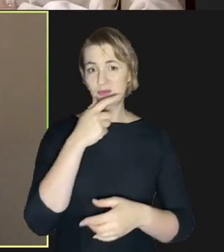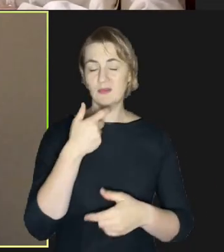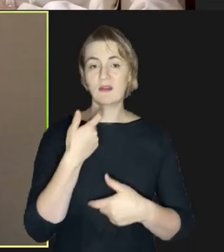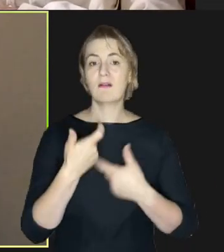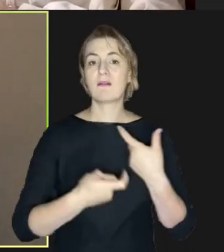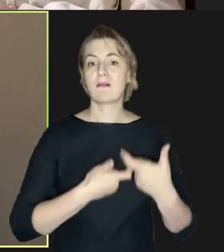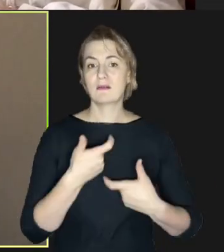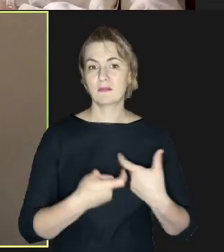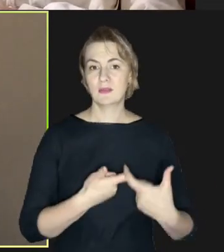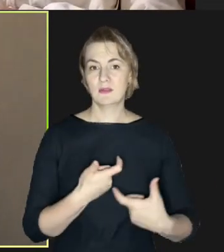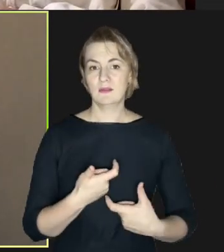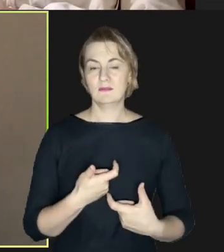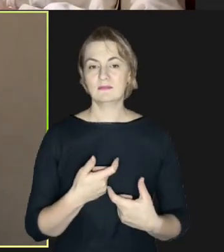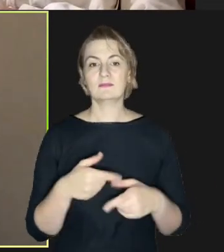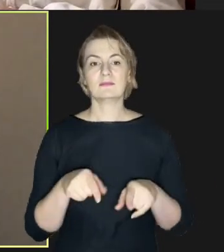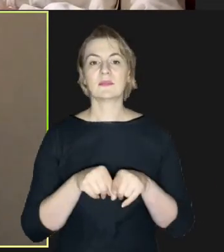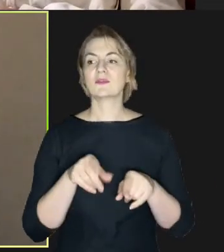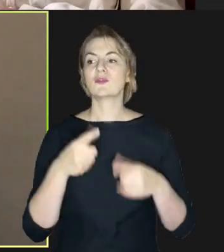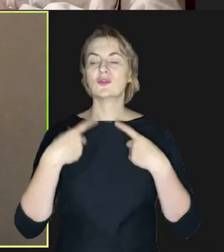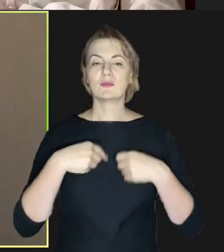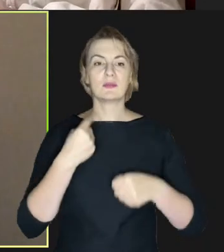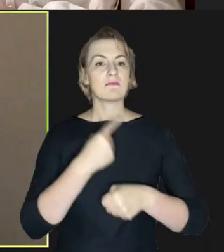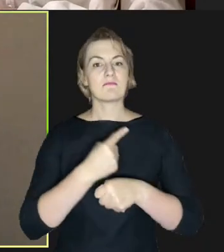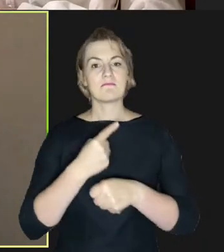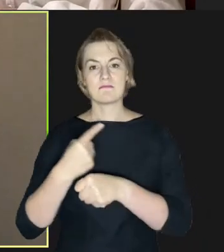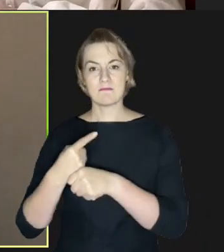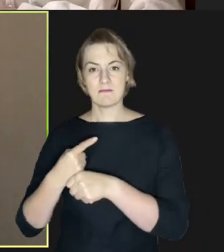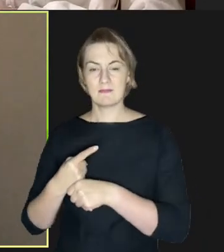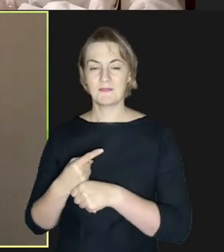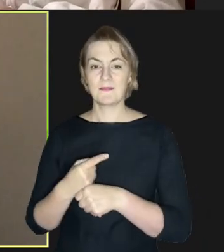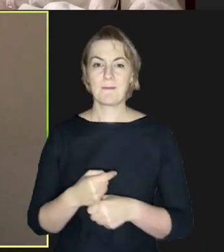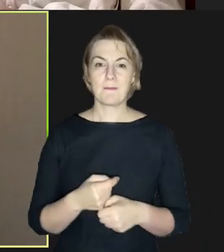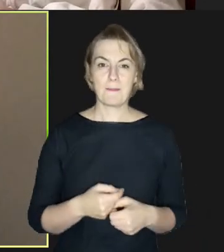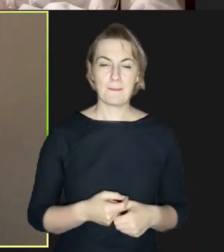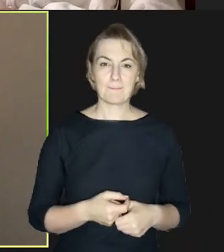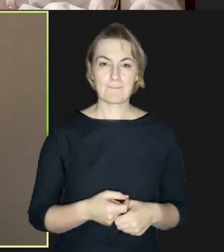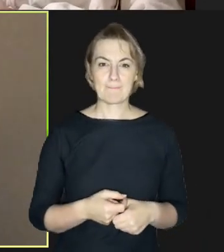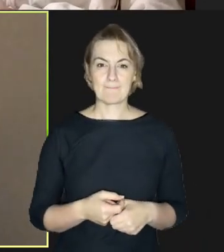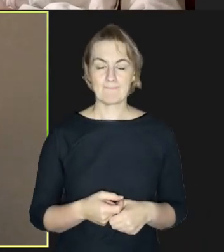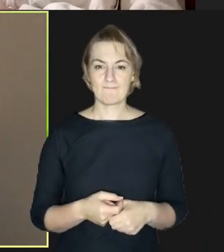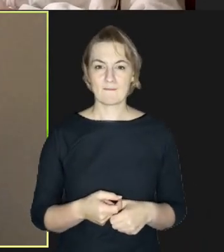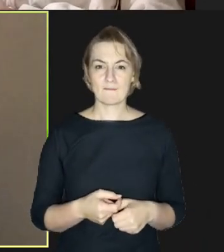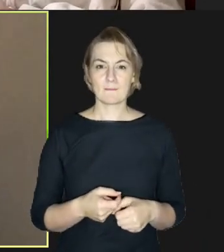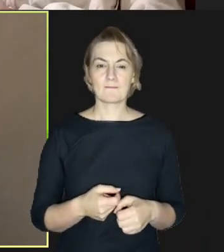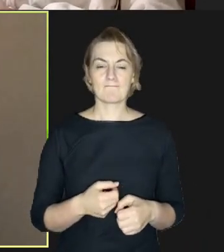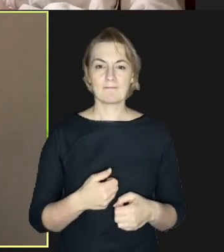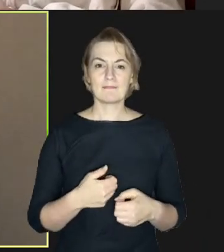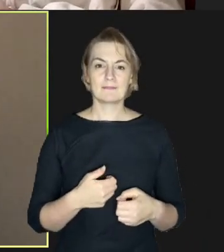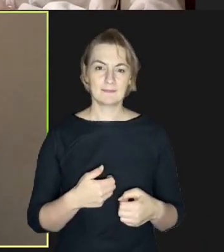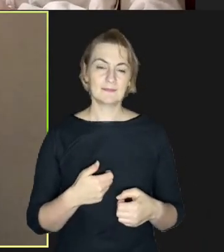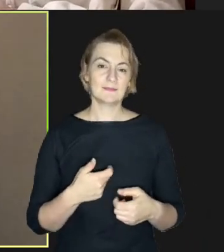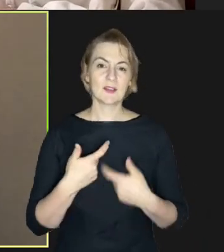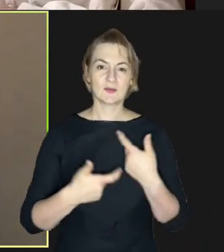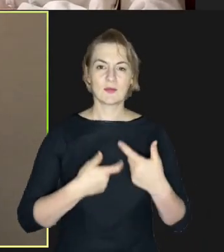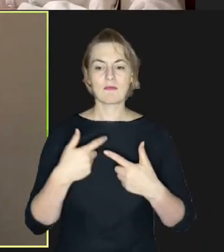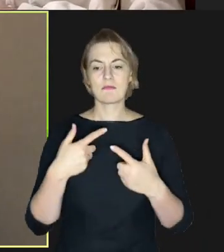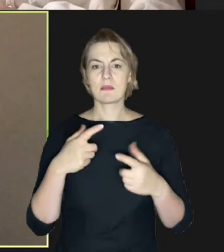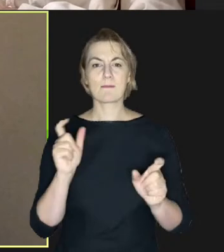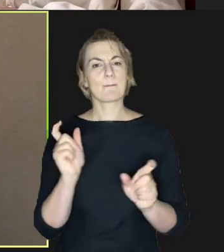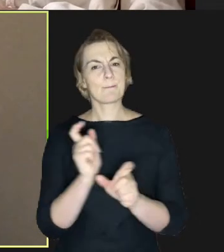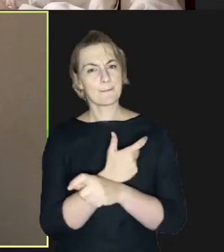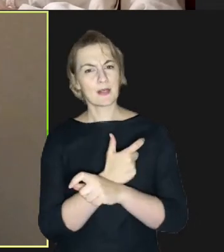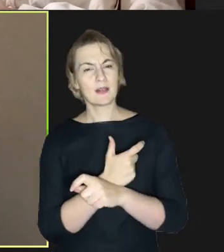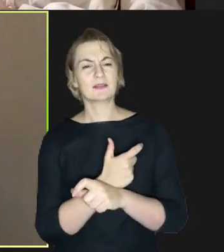gremiów decyzyjnych, jeśli chodzi o to, co się dzieje w skalach państw